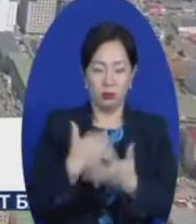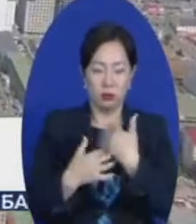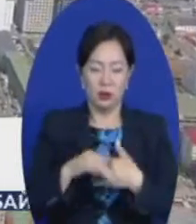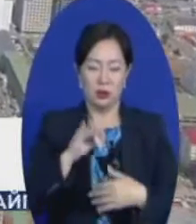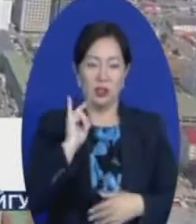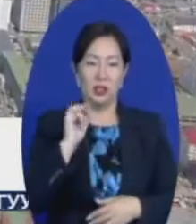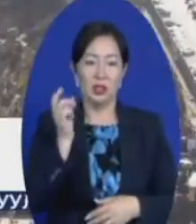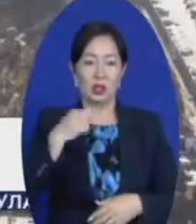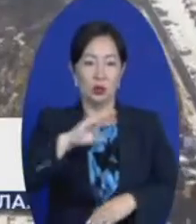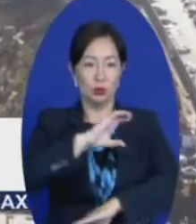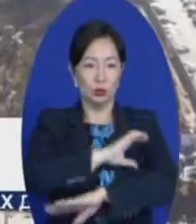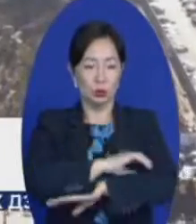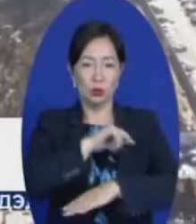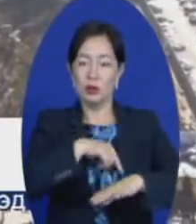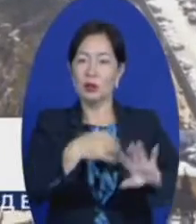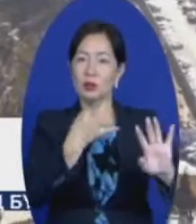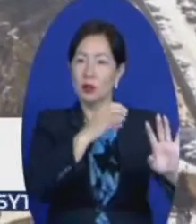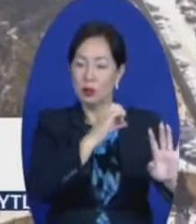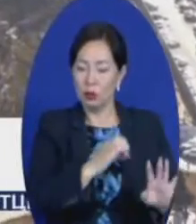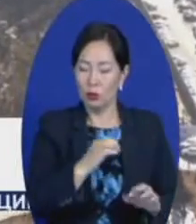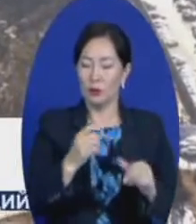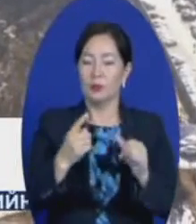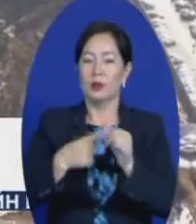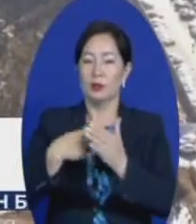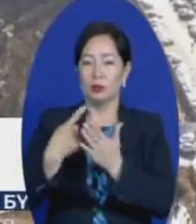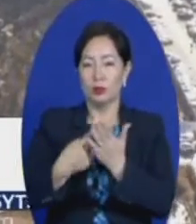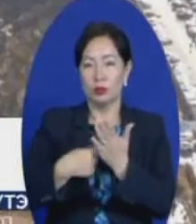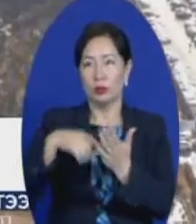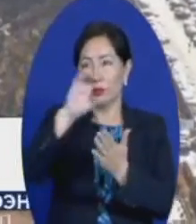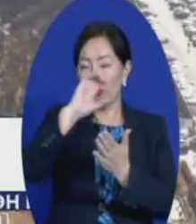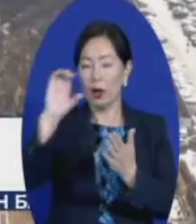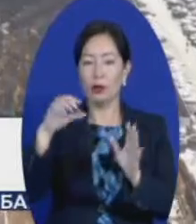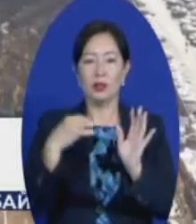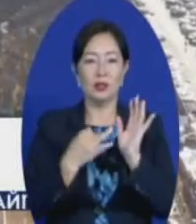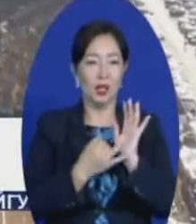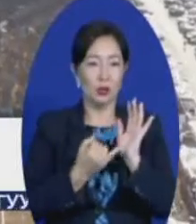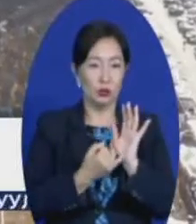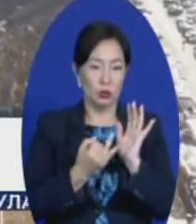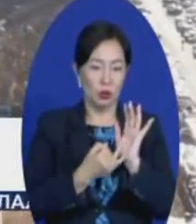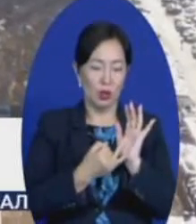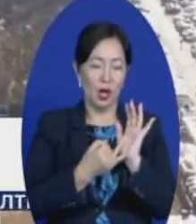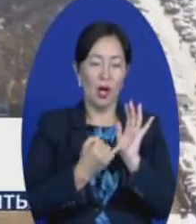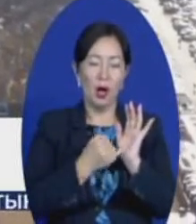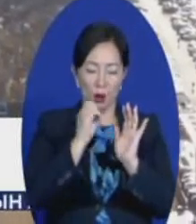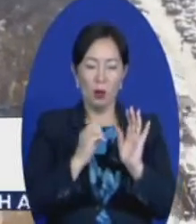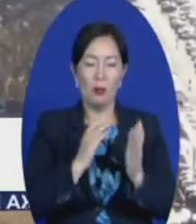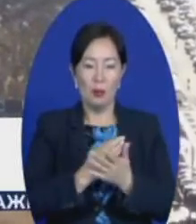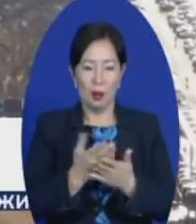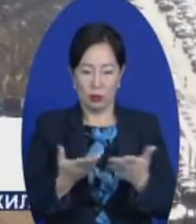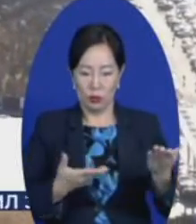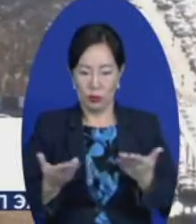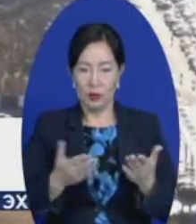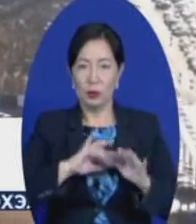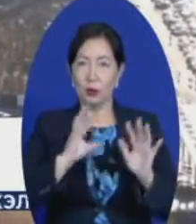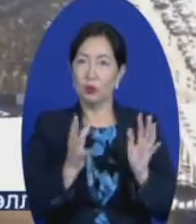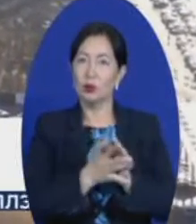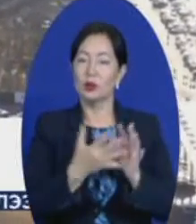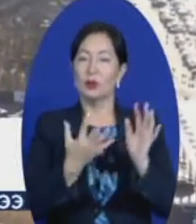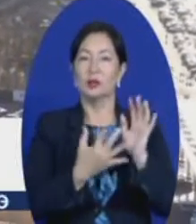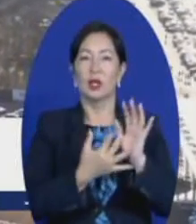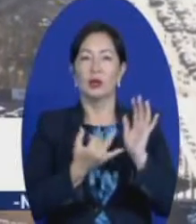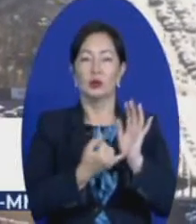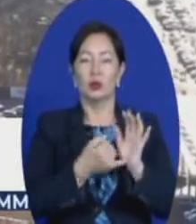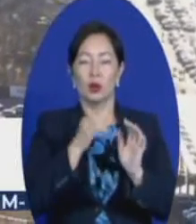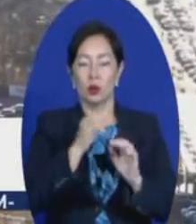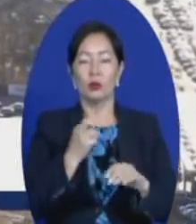Нийслэл хотод ихтэй сургуулийн 80%, хөдөлтэй аж ахуйн нэгжийн 76% нь үйл ажиллагаа явуулж байна. Мөн улсын худалдаа үйлчилгээний